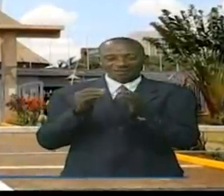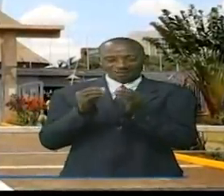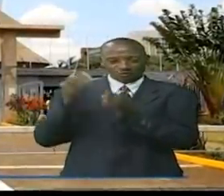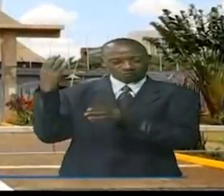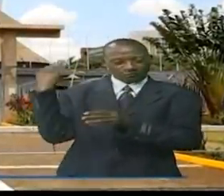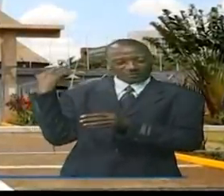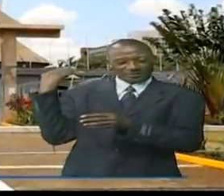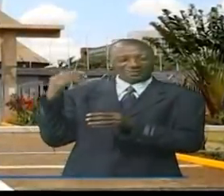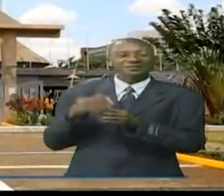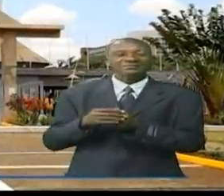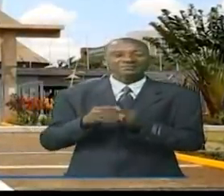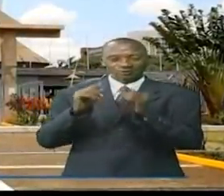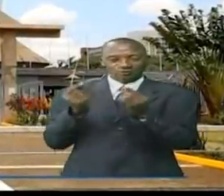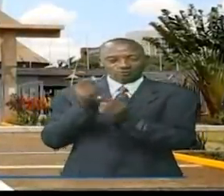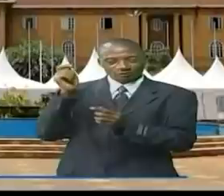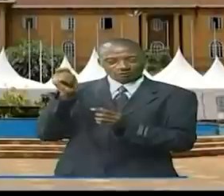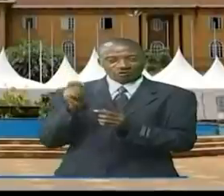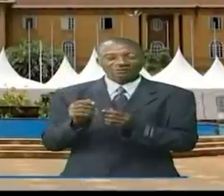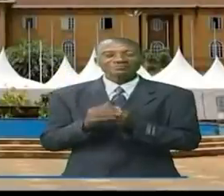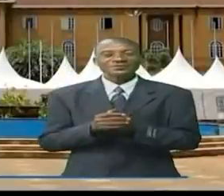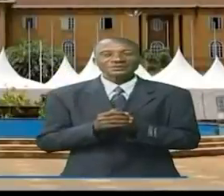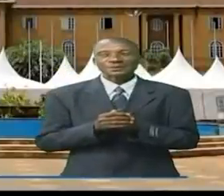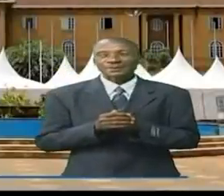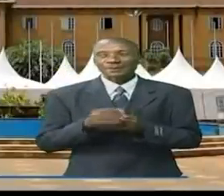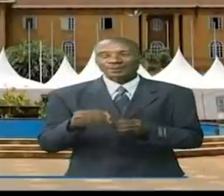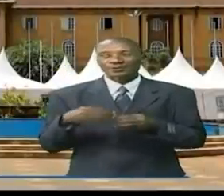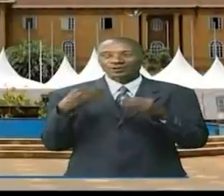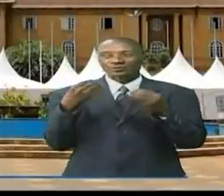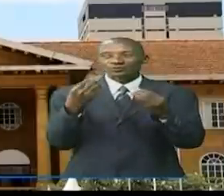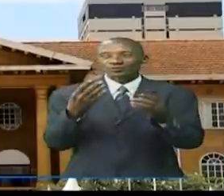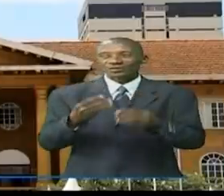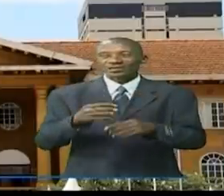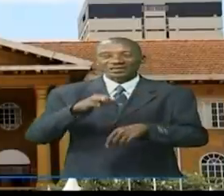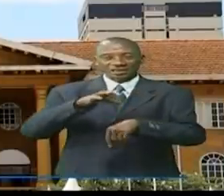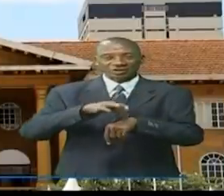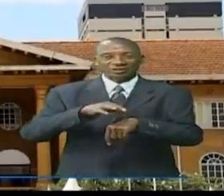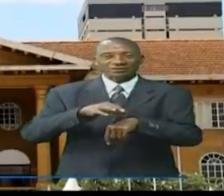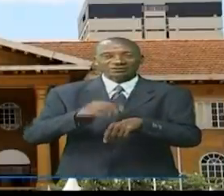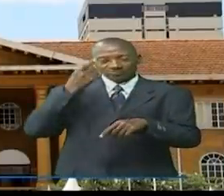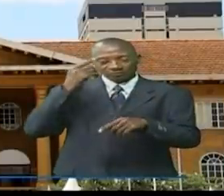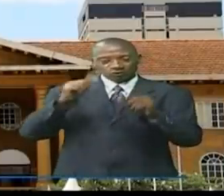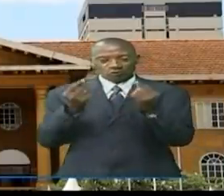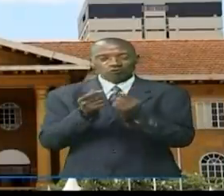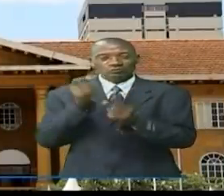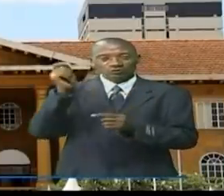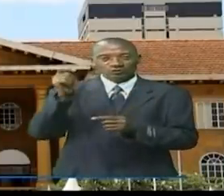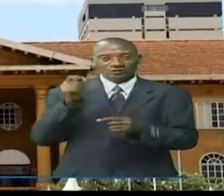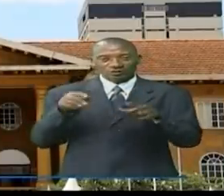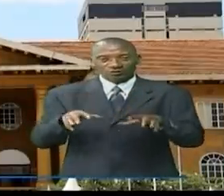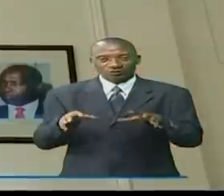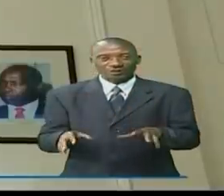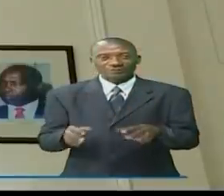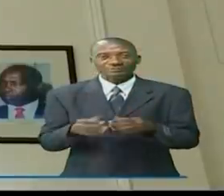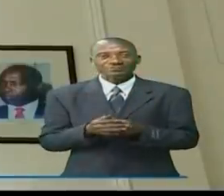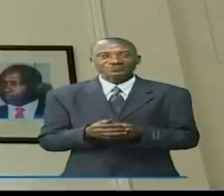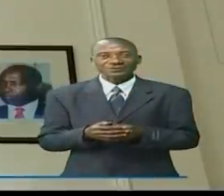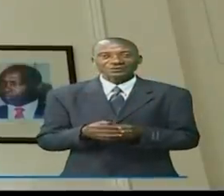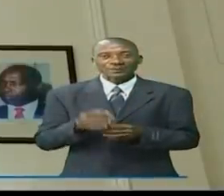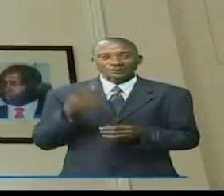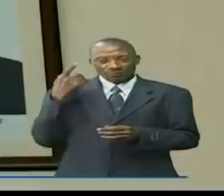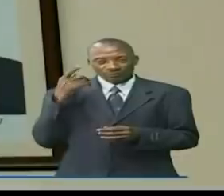du volet militaire, à donner une dernière chance aux groupes armés congolais locaux de procéder à une